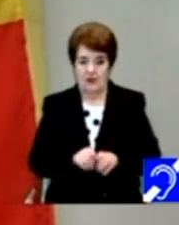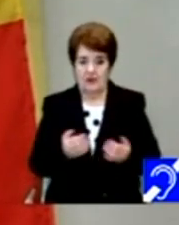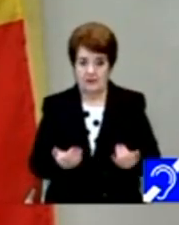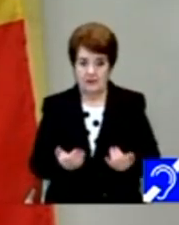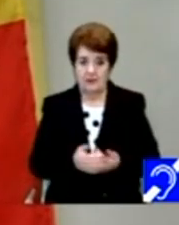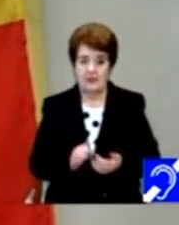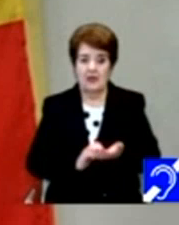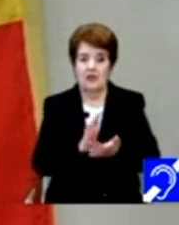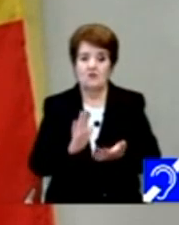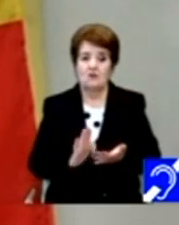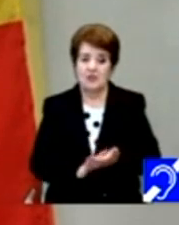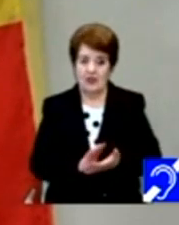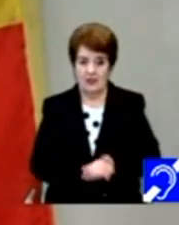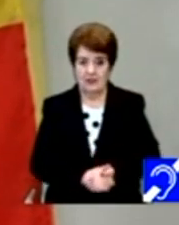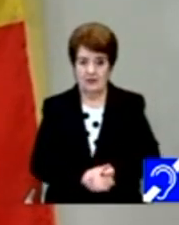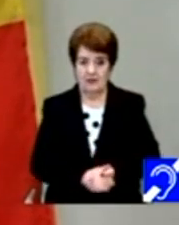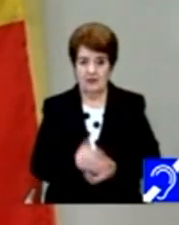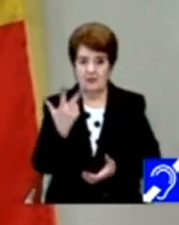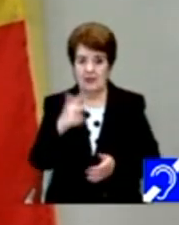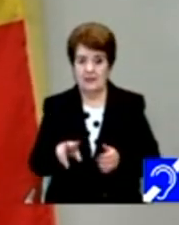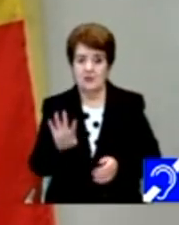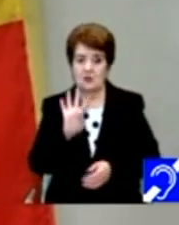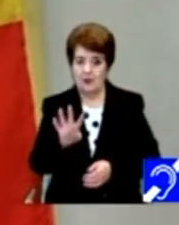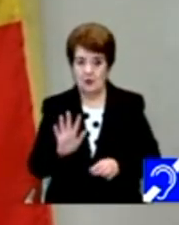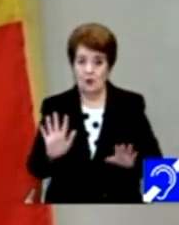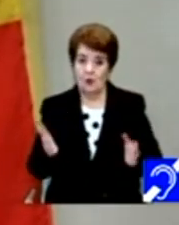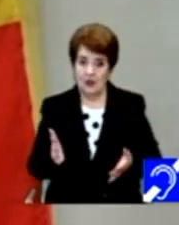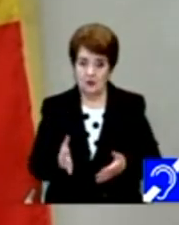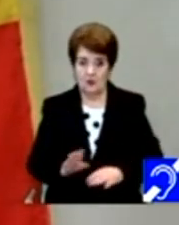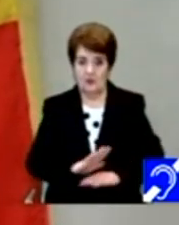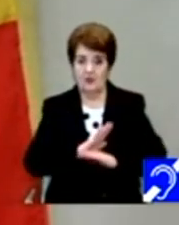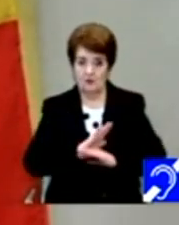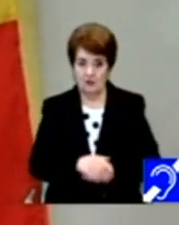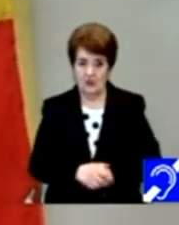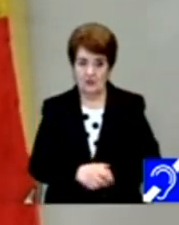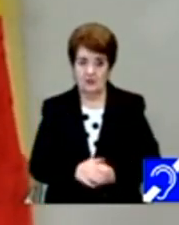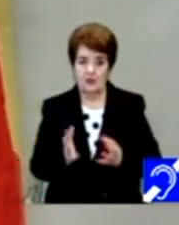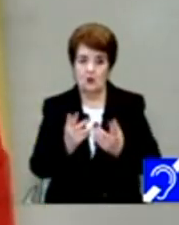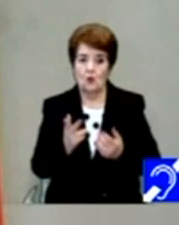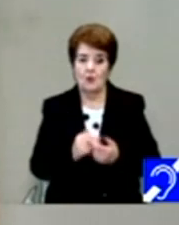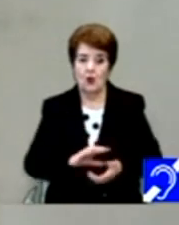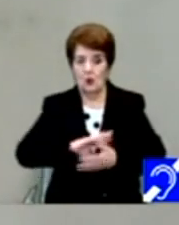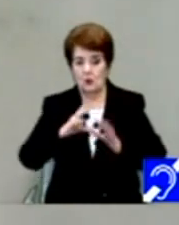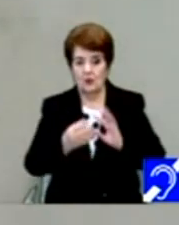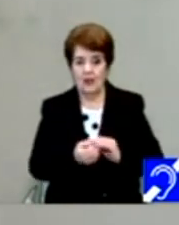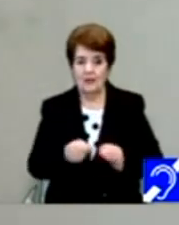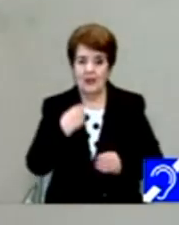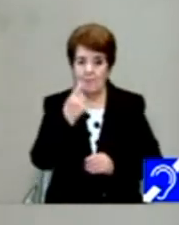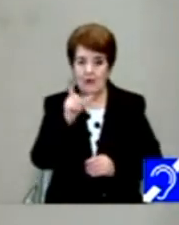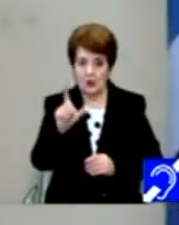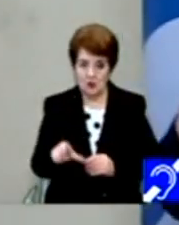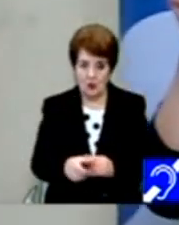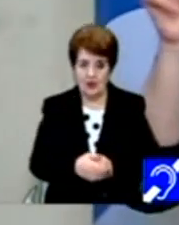astăzi înregistrați 34 cazuri de deces, numărul total de persoane